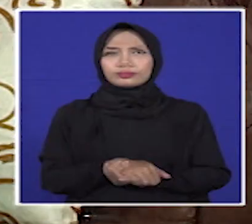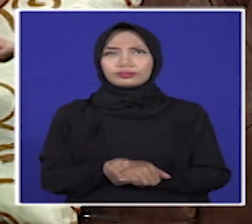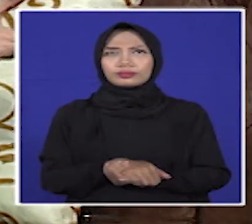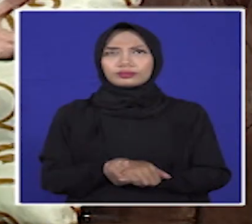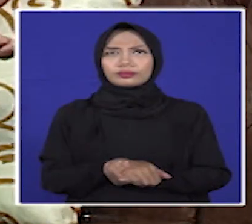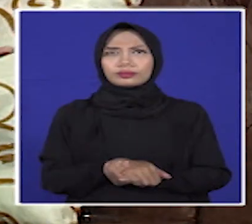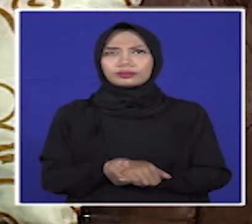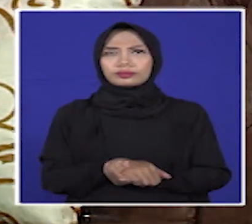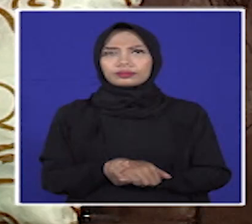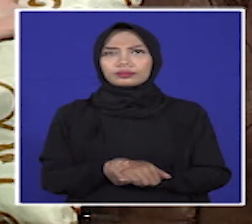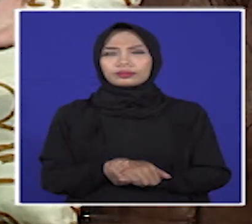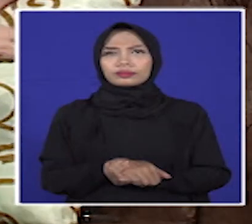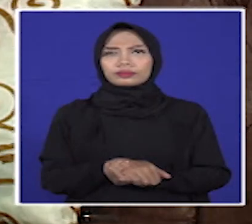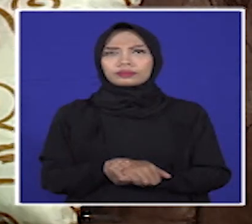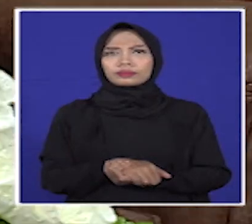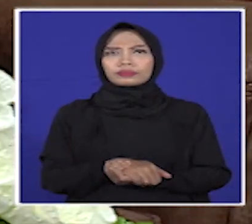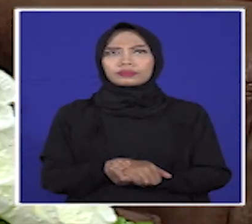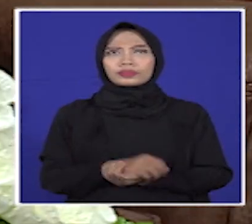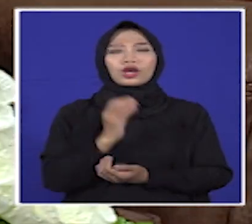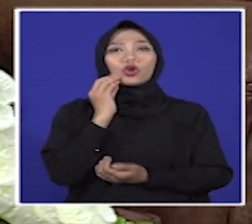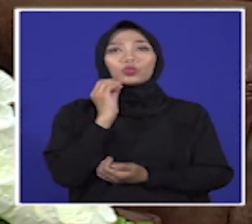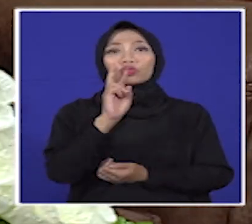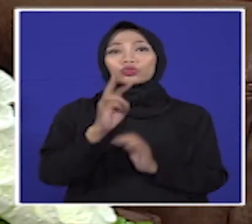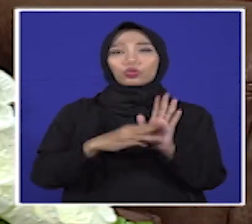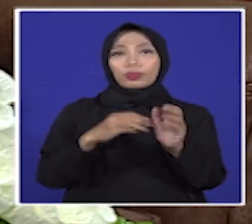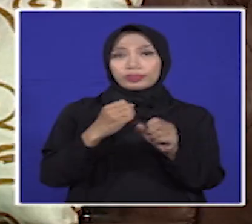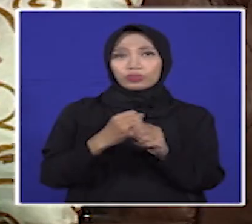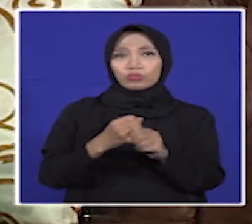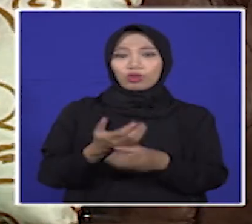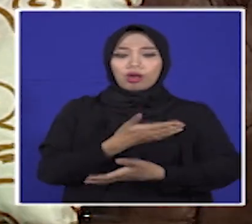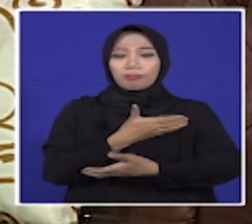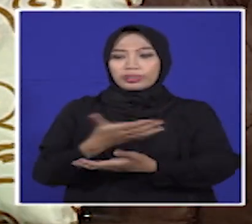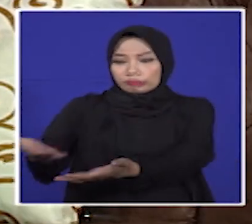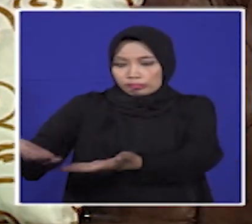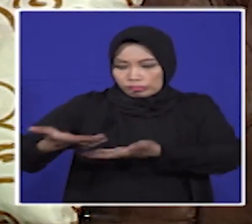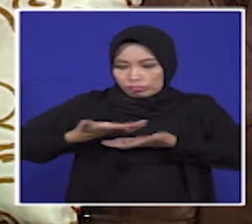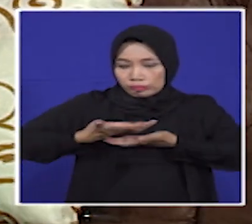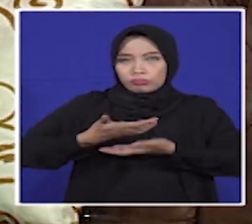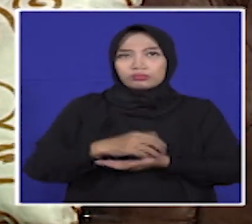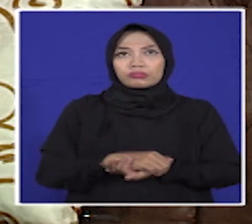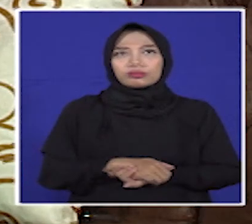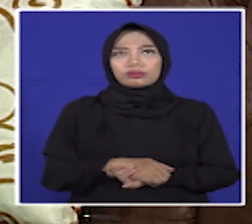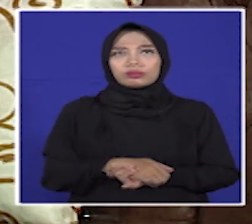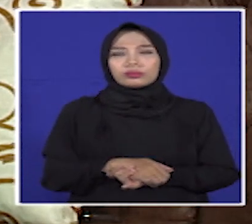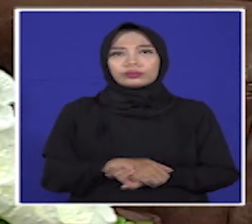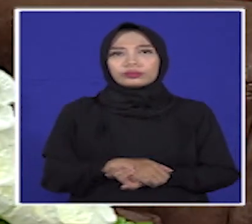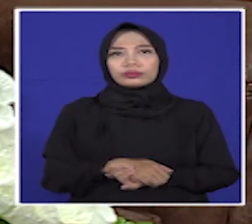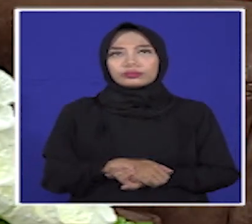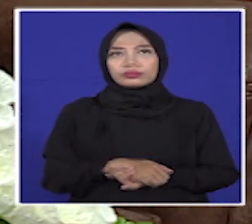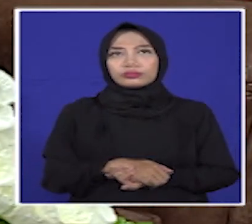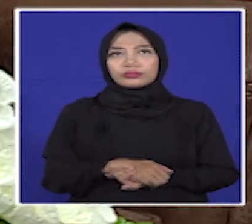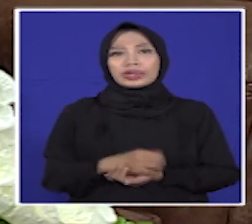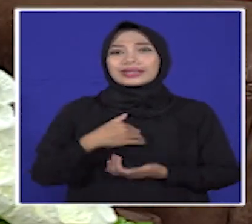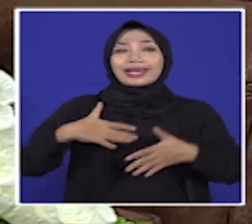mirip. Umur berapa? Umur 2 minggu. Masih bayi. Di situ perasaan